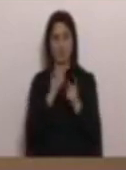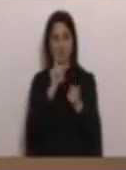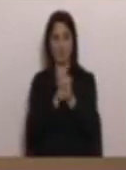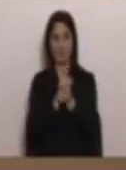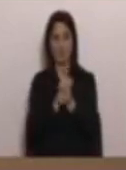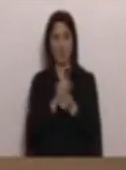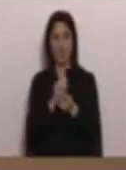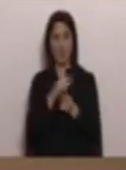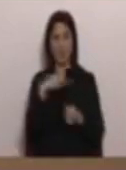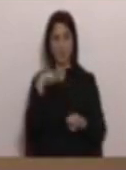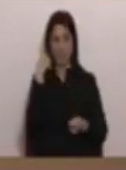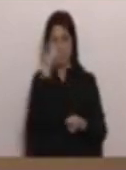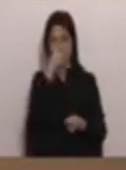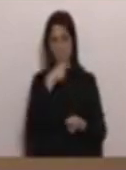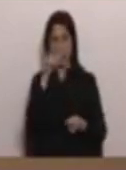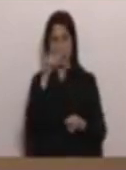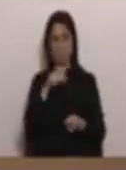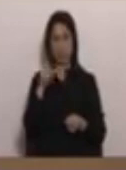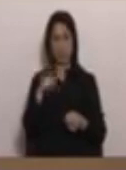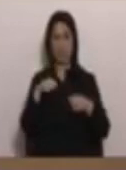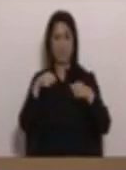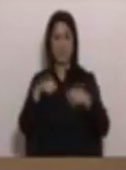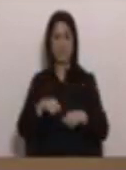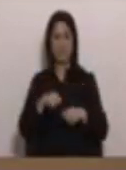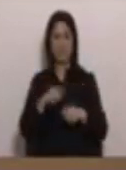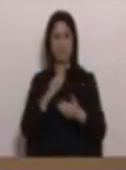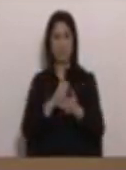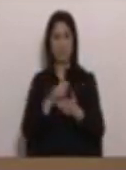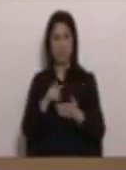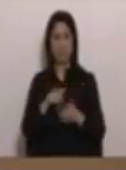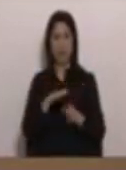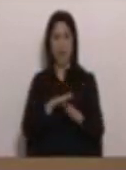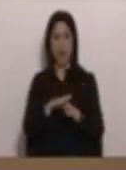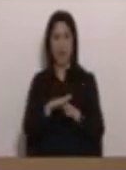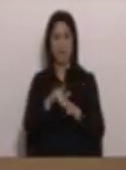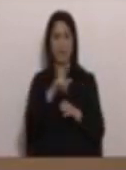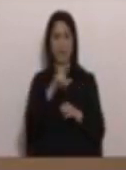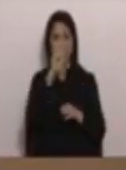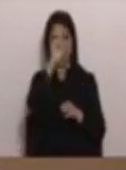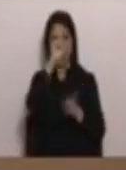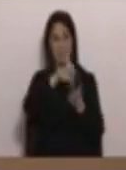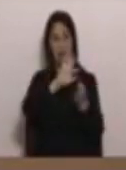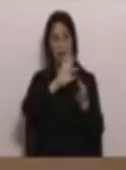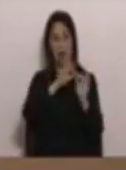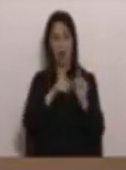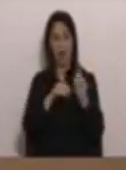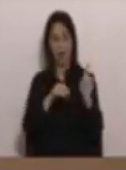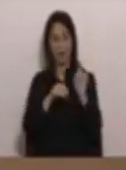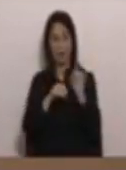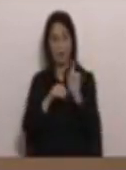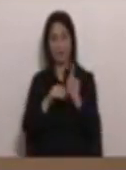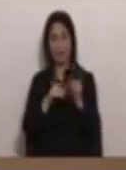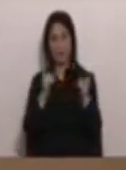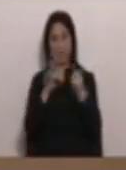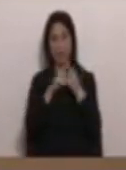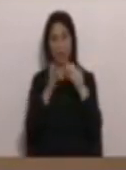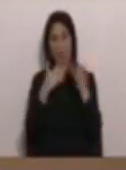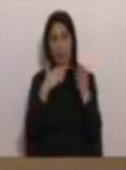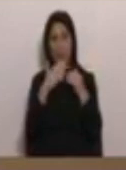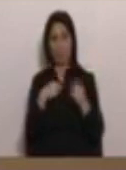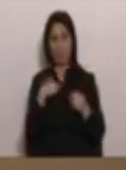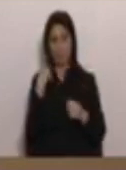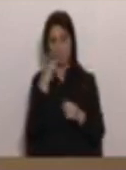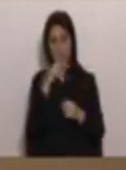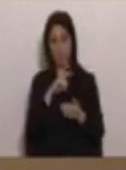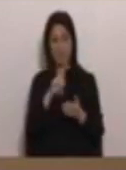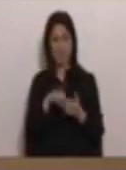რათა მაჟორიტარებს ჰქონდეთ საშუალება აღმასრულებელ ხელისუფლების კონკრეტულ წარმომადგენლებთან კომუნიკაციის, იმიტომ რომ პირად